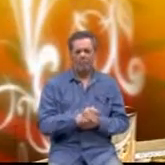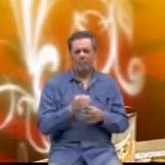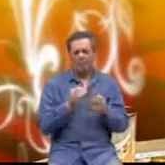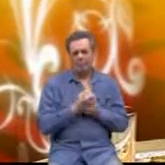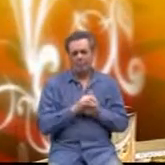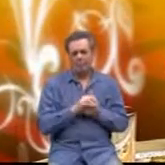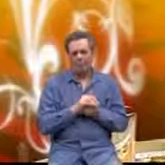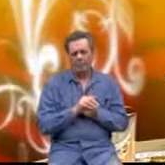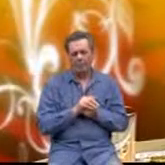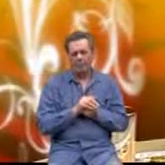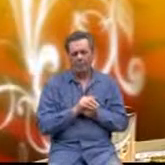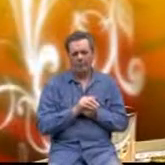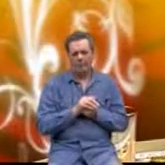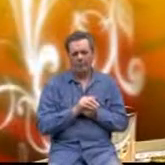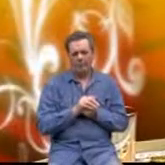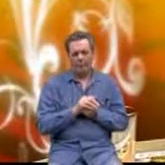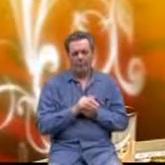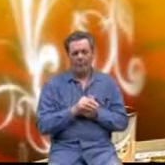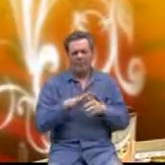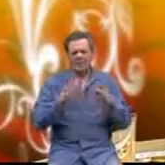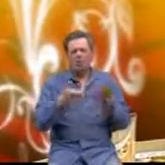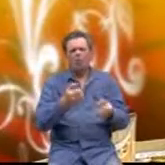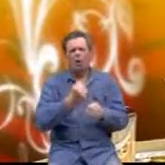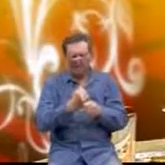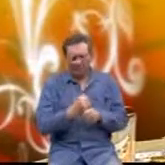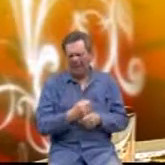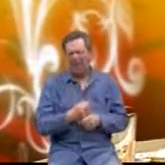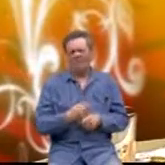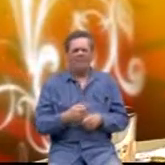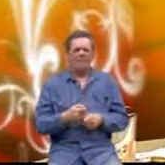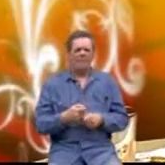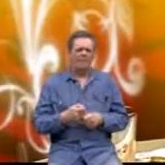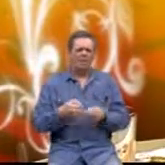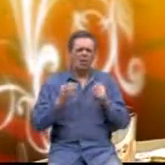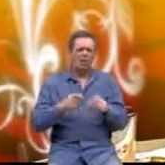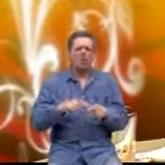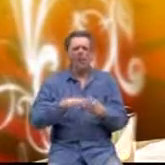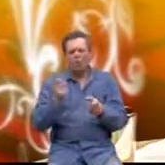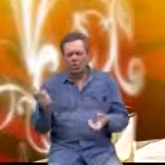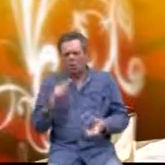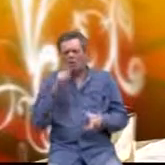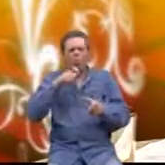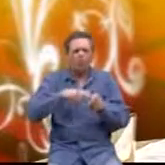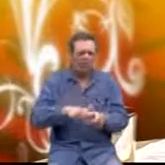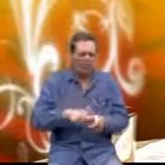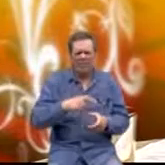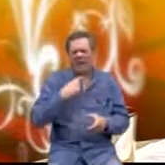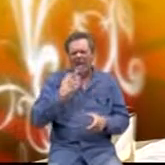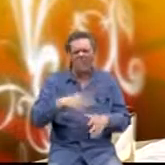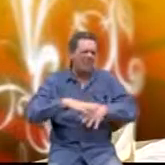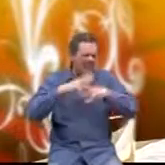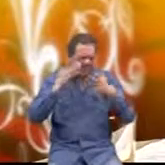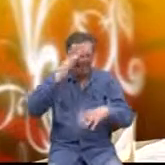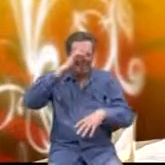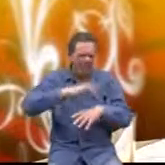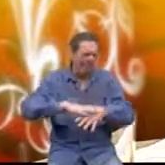Vi to sve radite unutra, u stvari sve ovo kako ste mi rekli, u koje teme zahvaćate i mentalno zdravlje